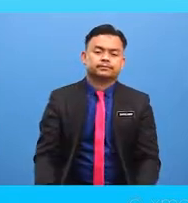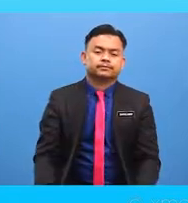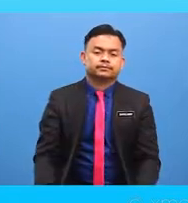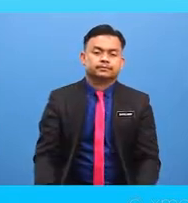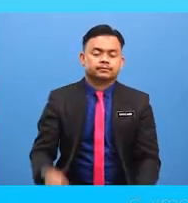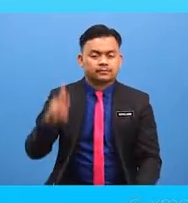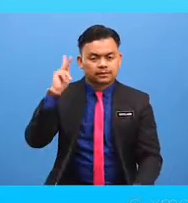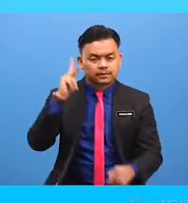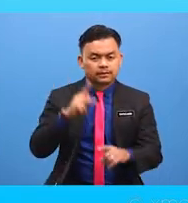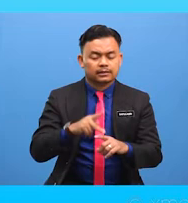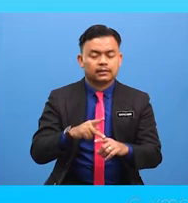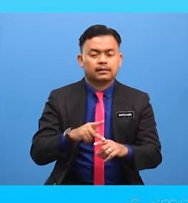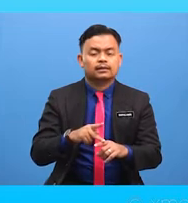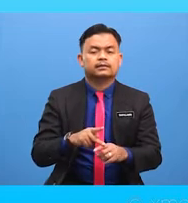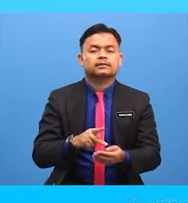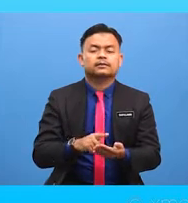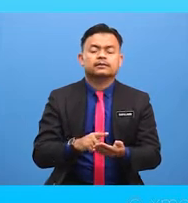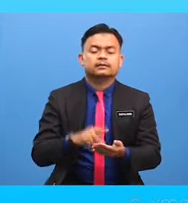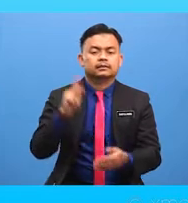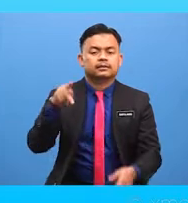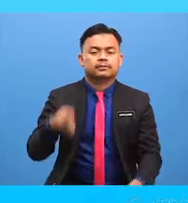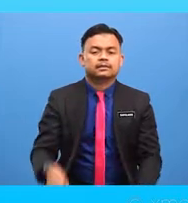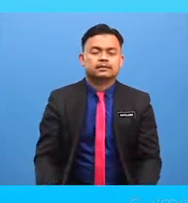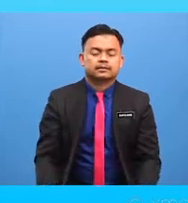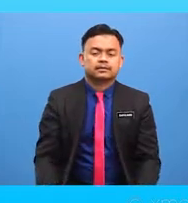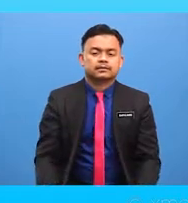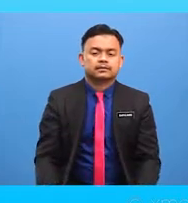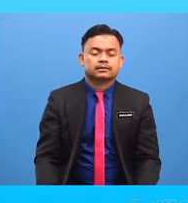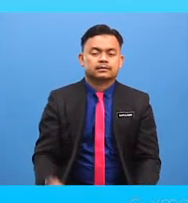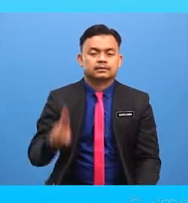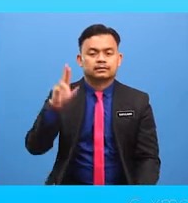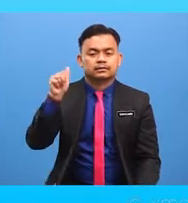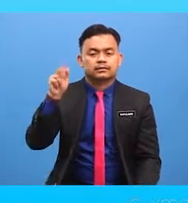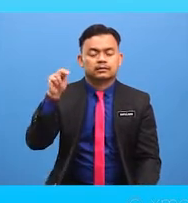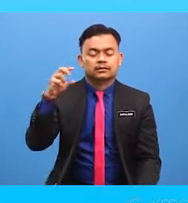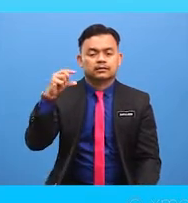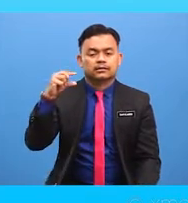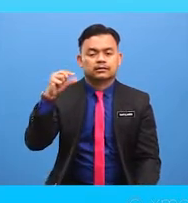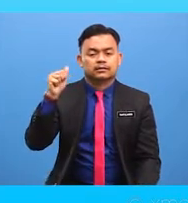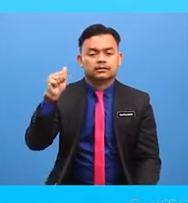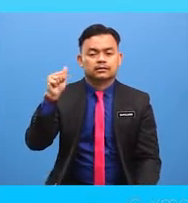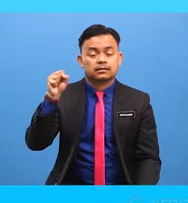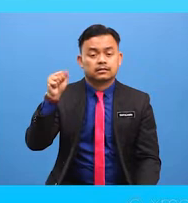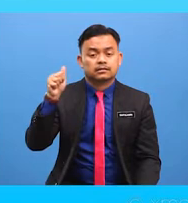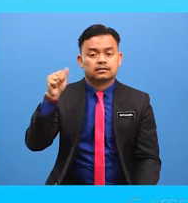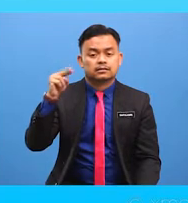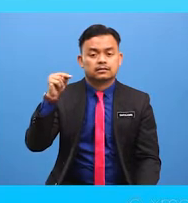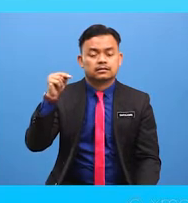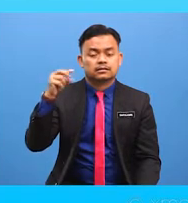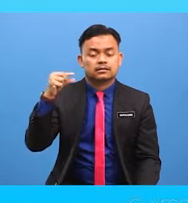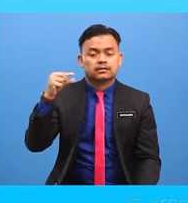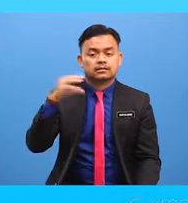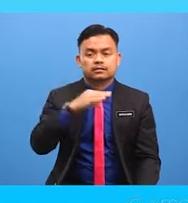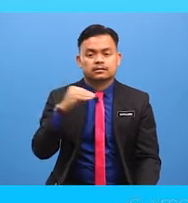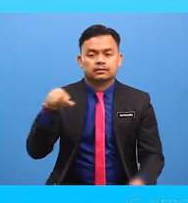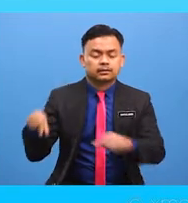Kenal pasti rangsangan dan gerak balas dan catatkan di dalam buku nota. Cuba bincangkan